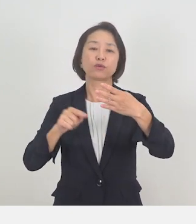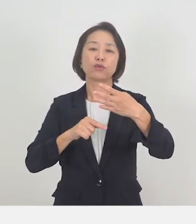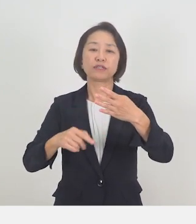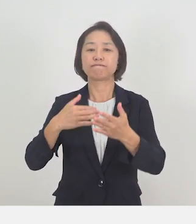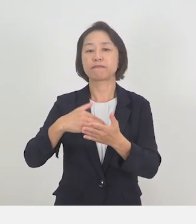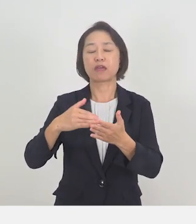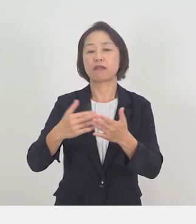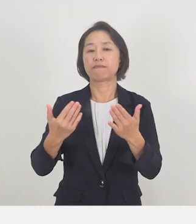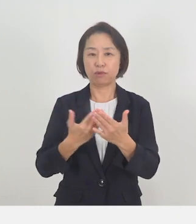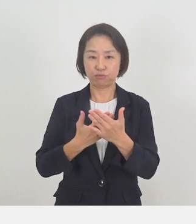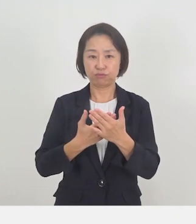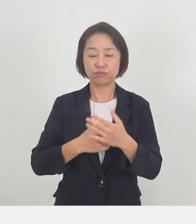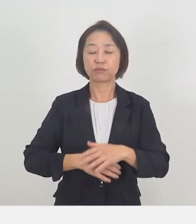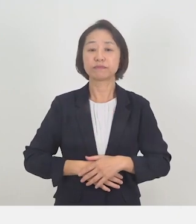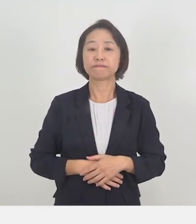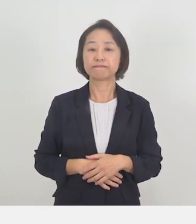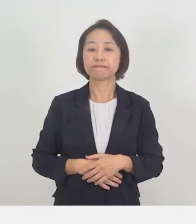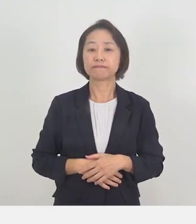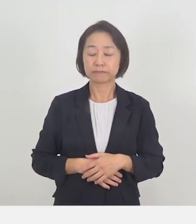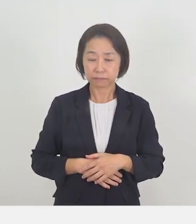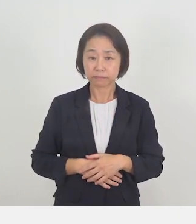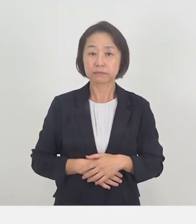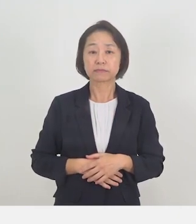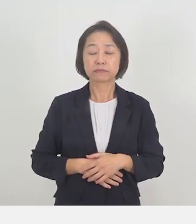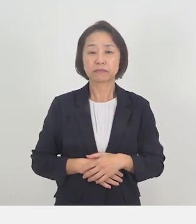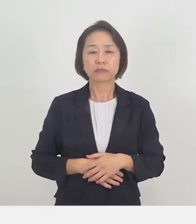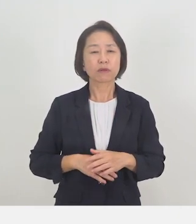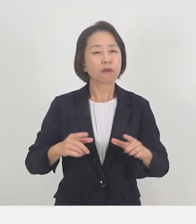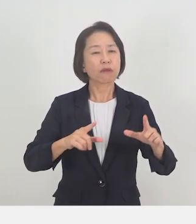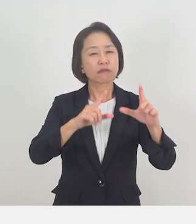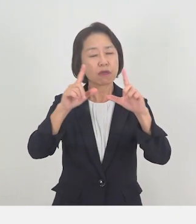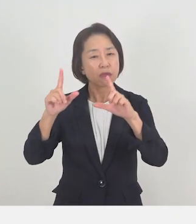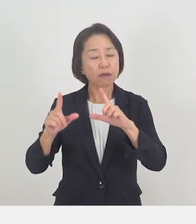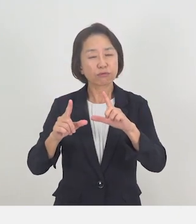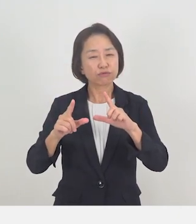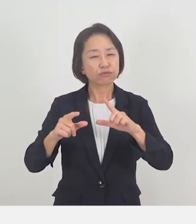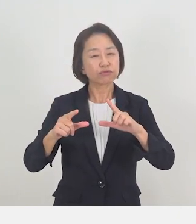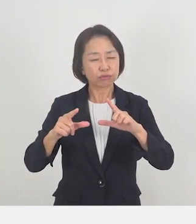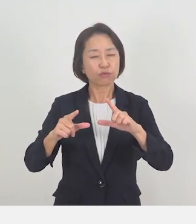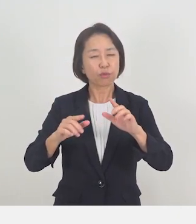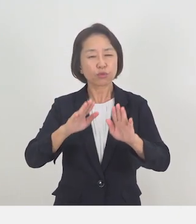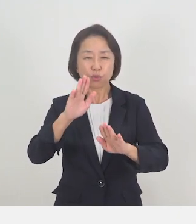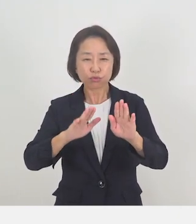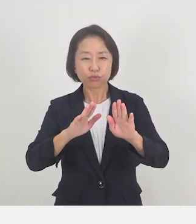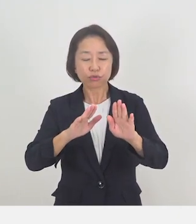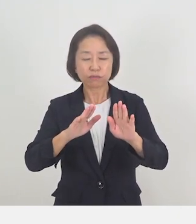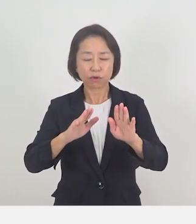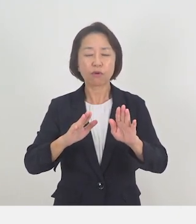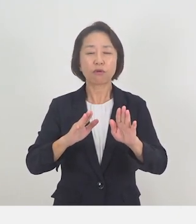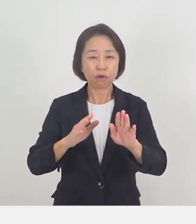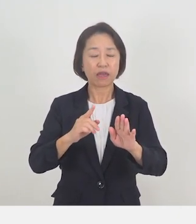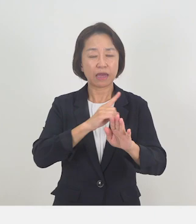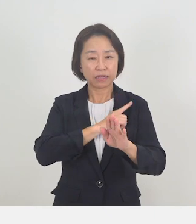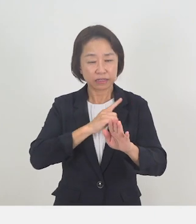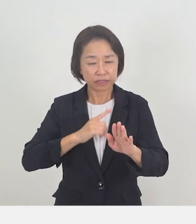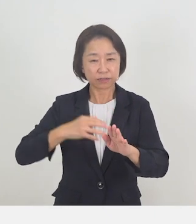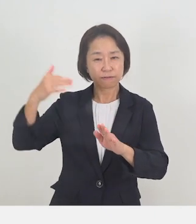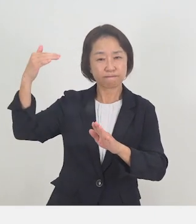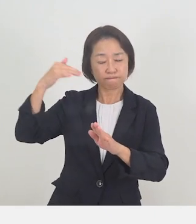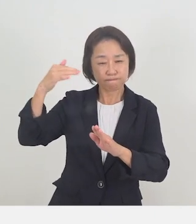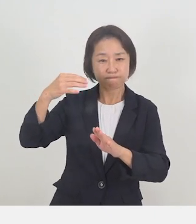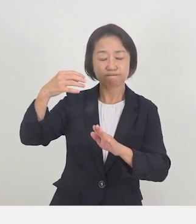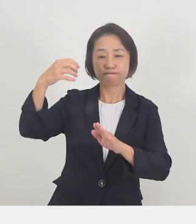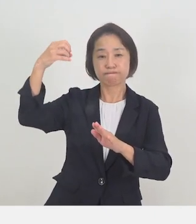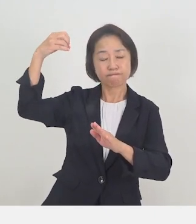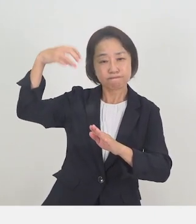なっていますまた生活スケジュールについても1日中の冷暖房急と照明などの